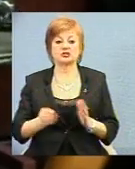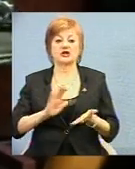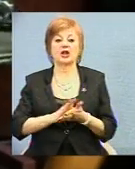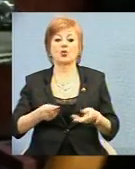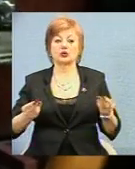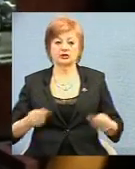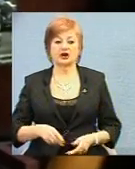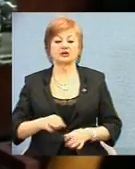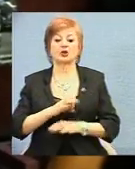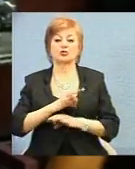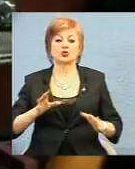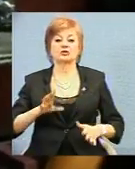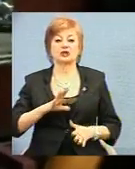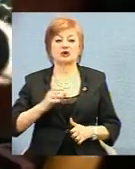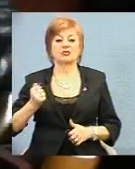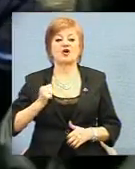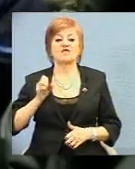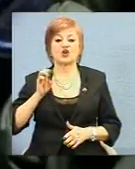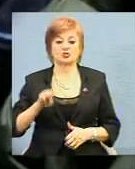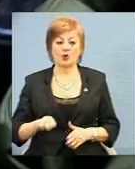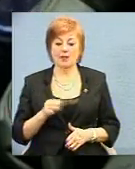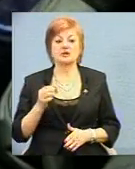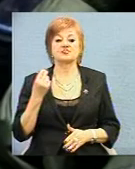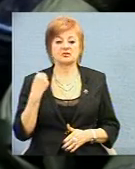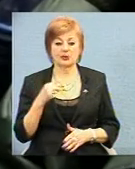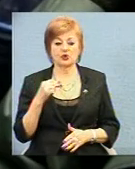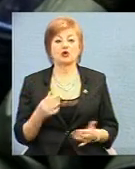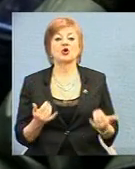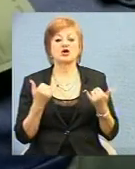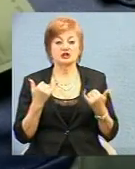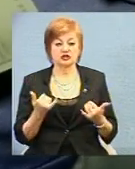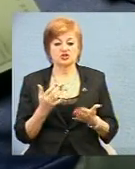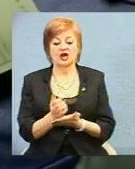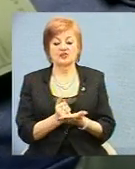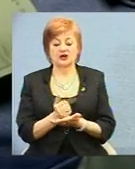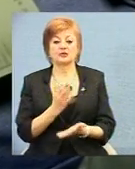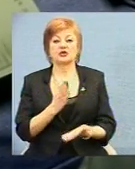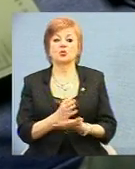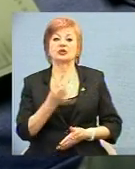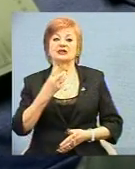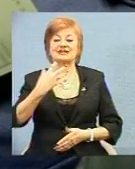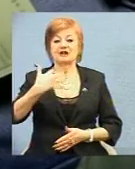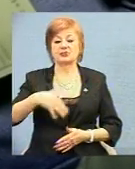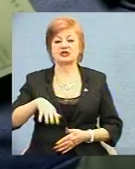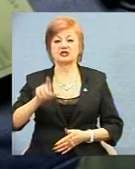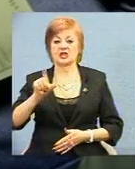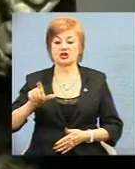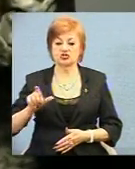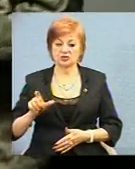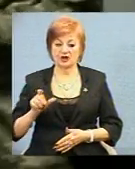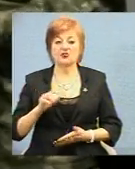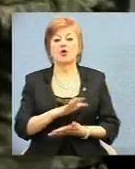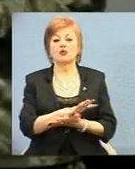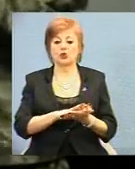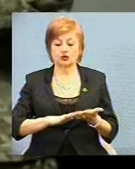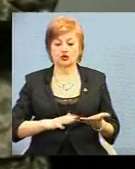вручення відбулося у Центральному районному військкоматі Запоріжжя. Нині в його оперативному резерві перебувають 350 осіб. Триває набір на